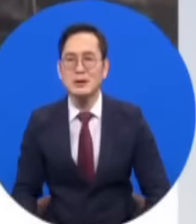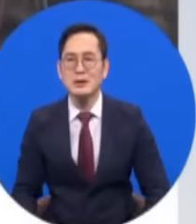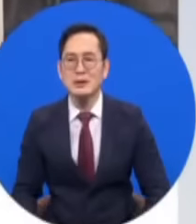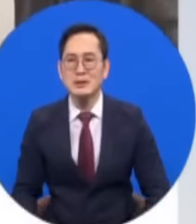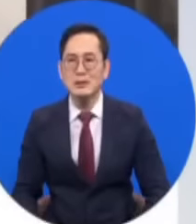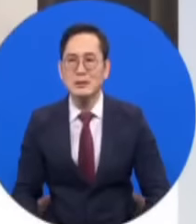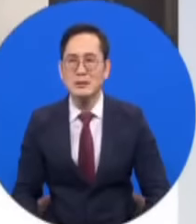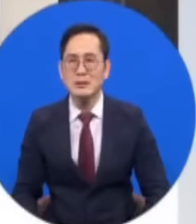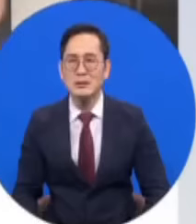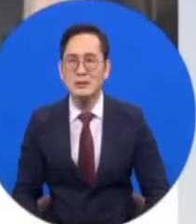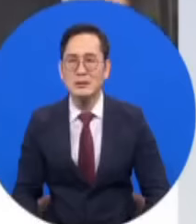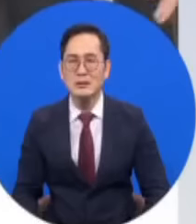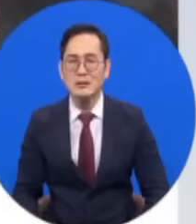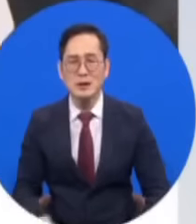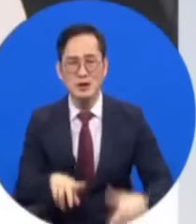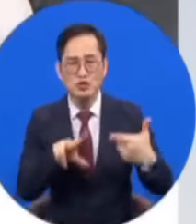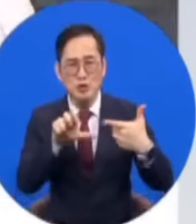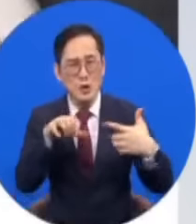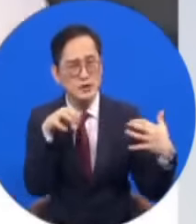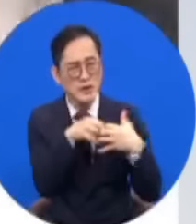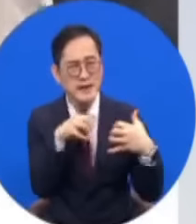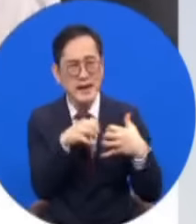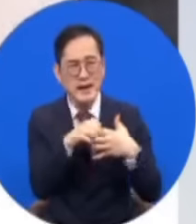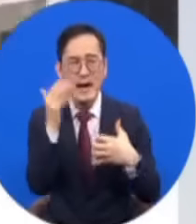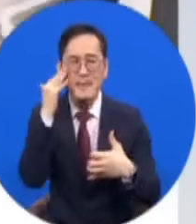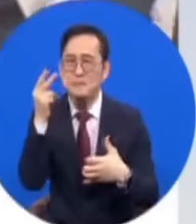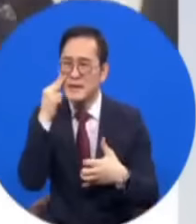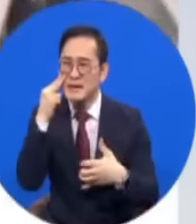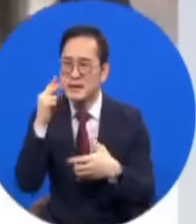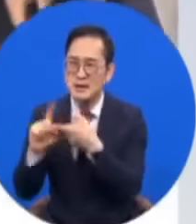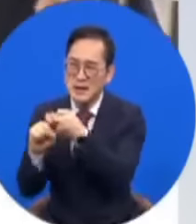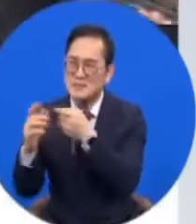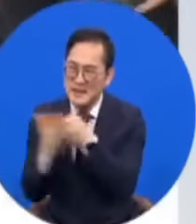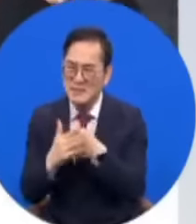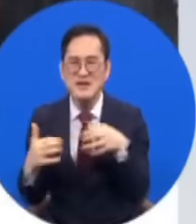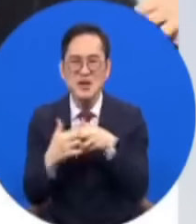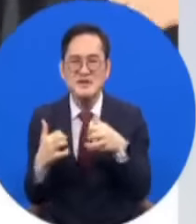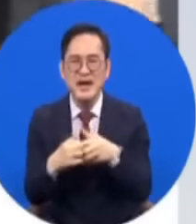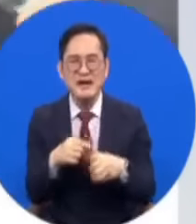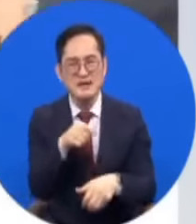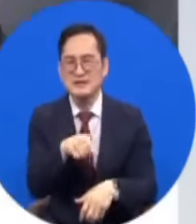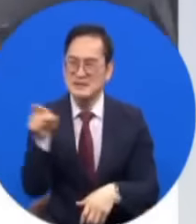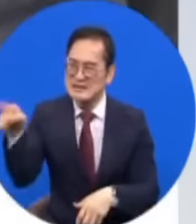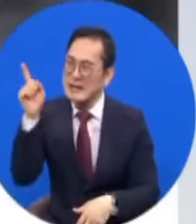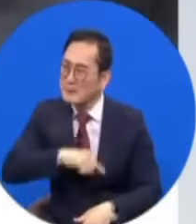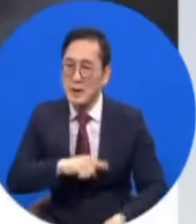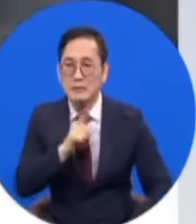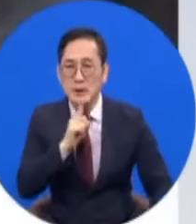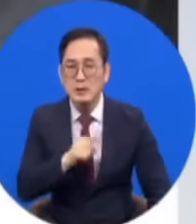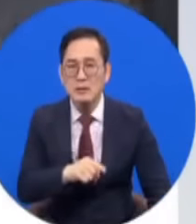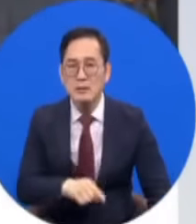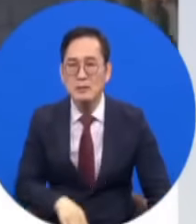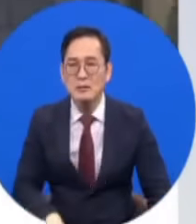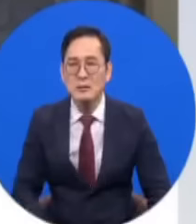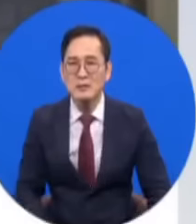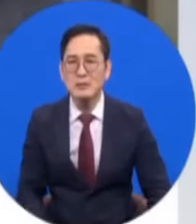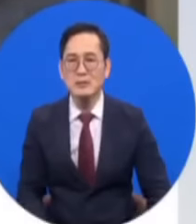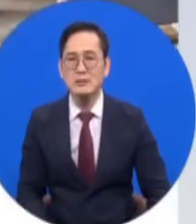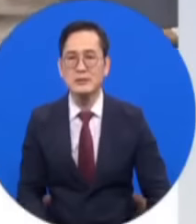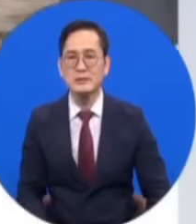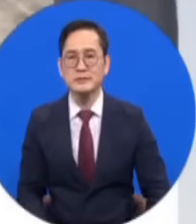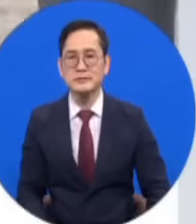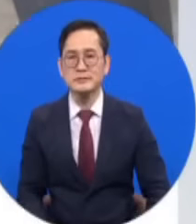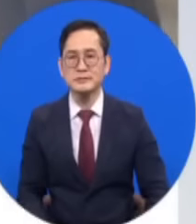있고 그다음에 6.25 전쟁이 한미동맹의 결과라는 얘기를 하는 것이 있잖아요. 물론 본인 뭐 보좌관실에서는